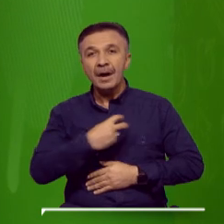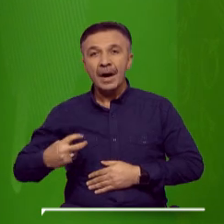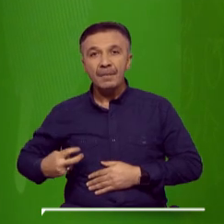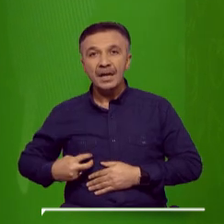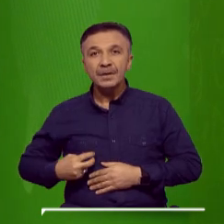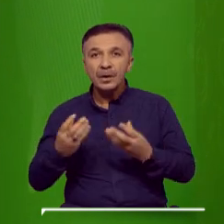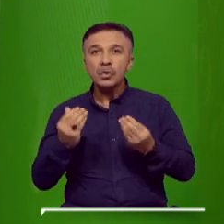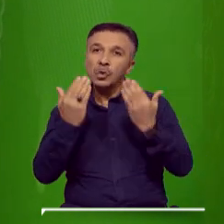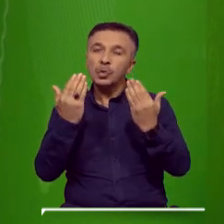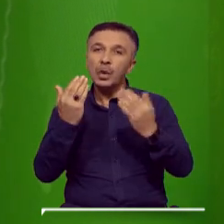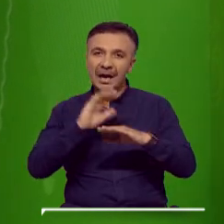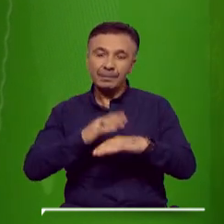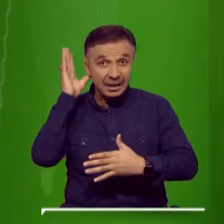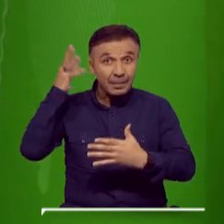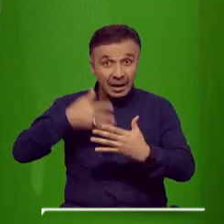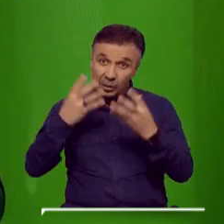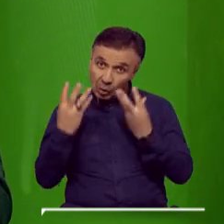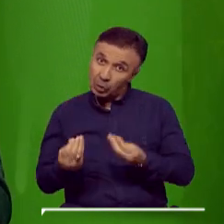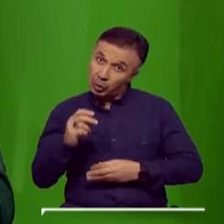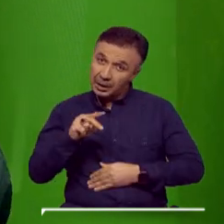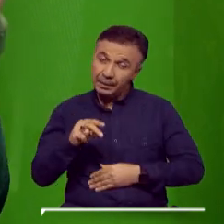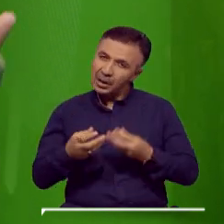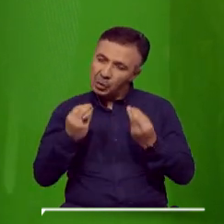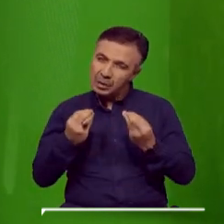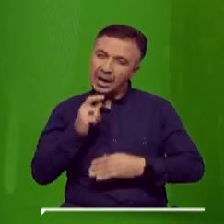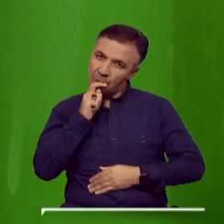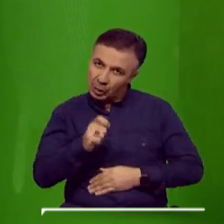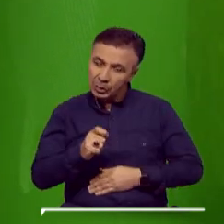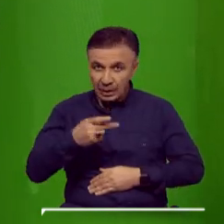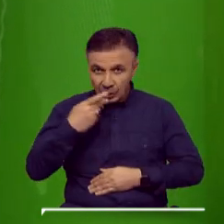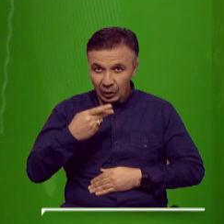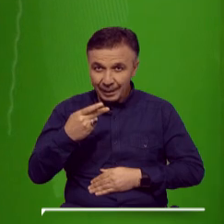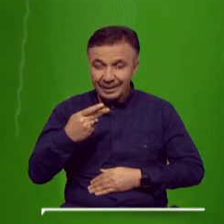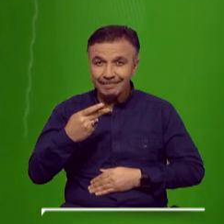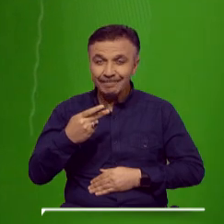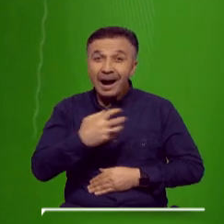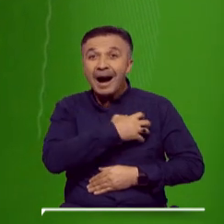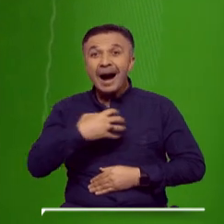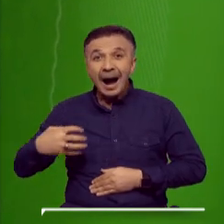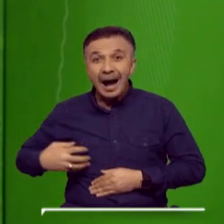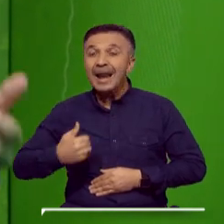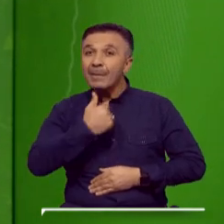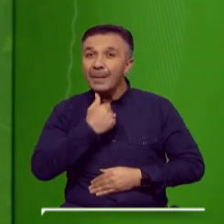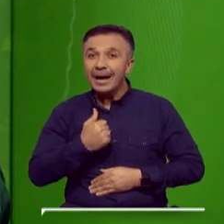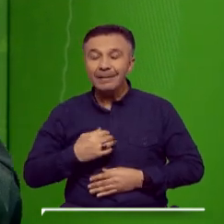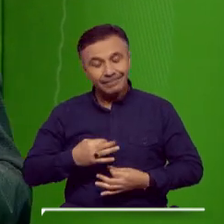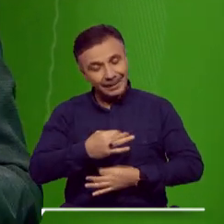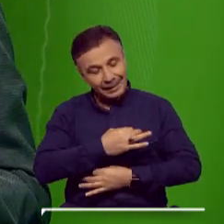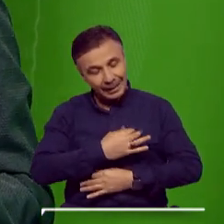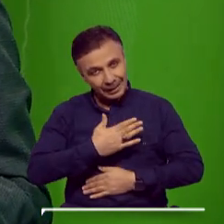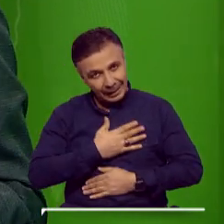getirmek ibadet olduğu gibi güzel sözler söylemek, anne babaya saygılı